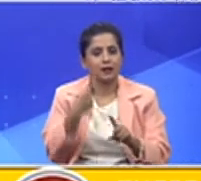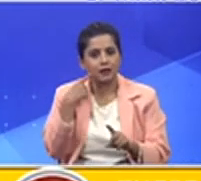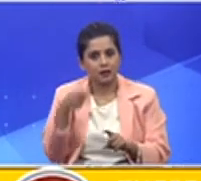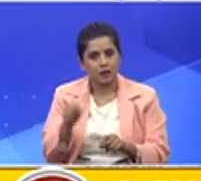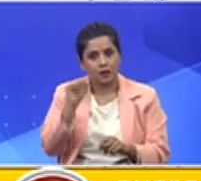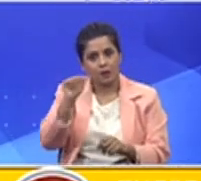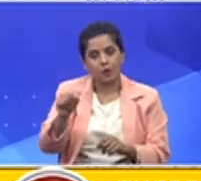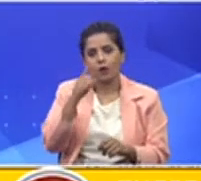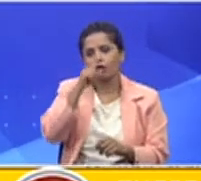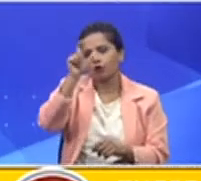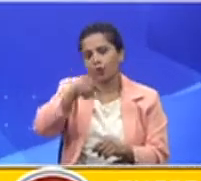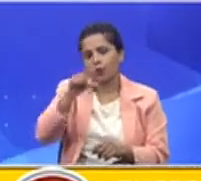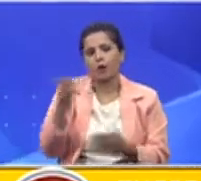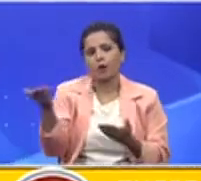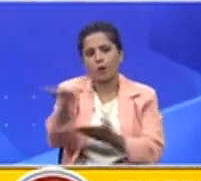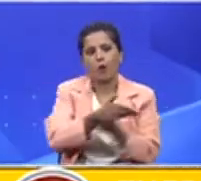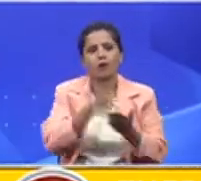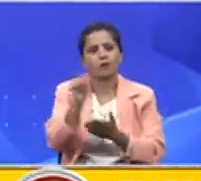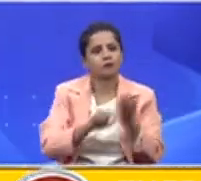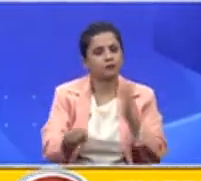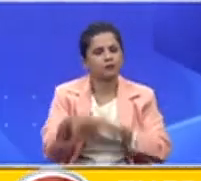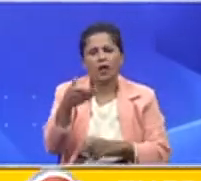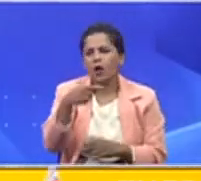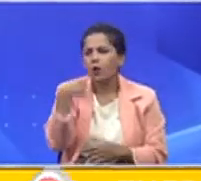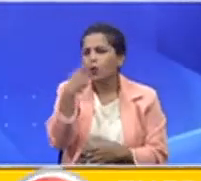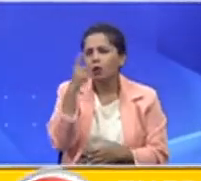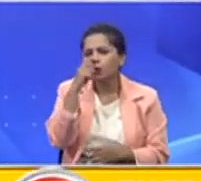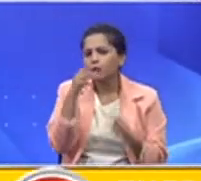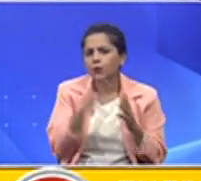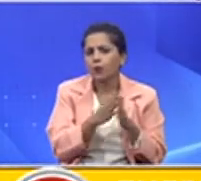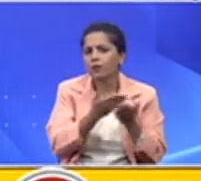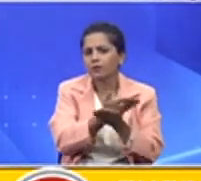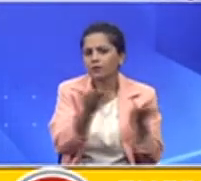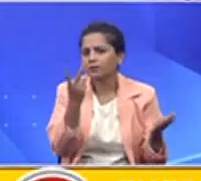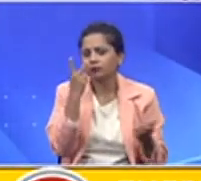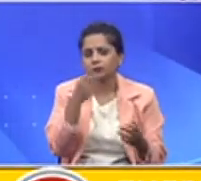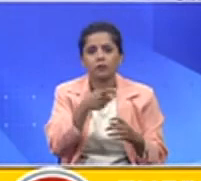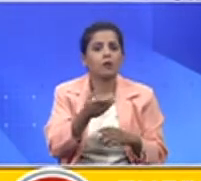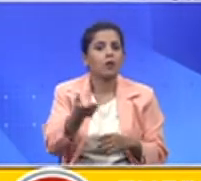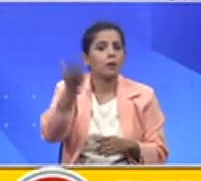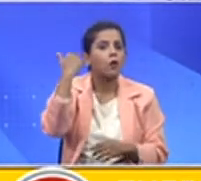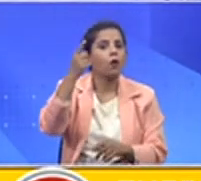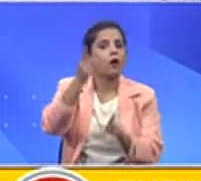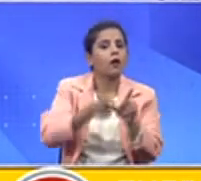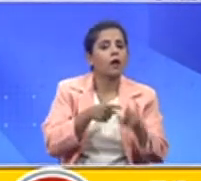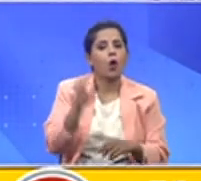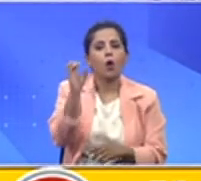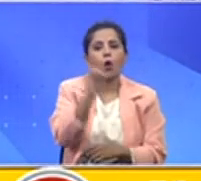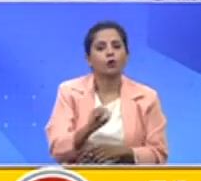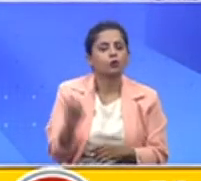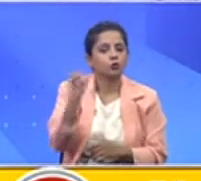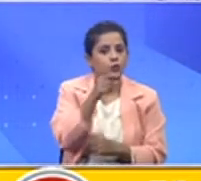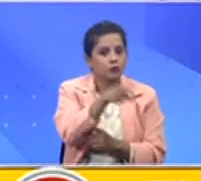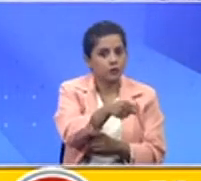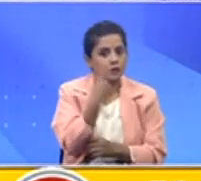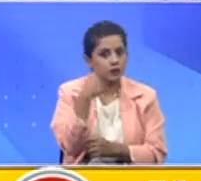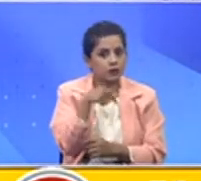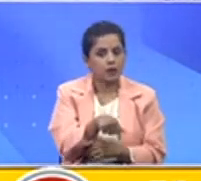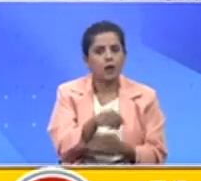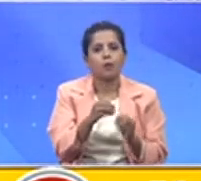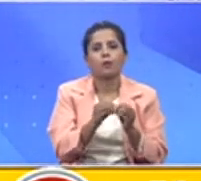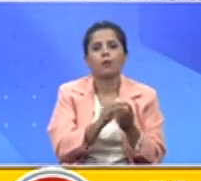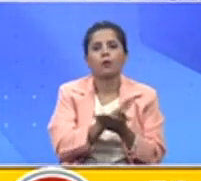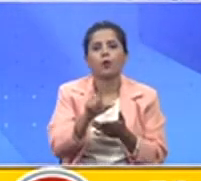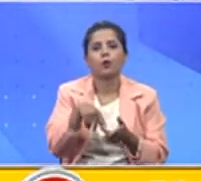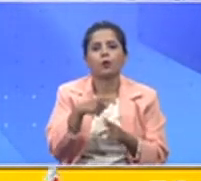घाटी की महिलाओने, ये वो महिला हैं जिन्होंने पिछले साल अक्तूबर में मुझे भोज